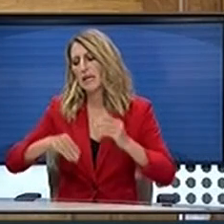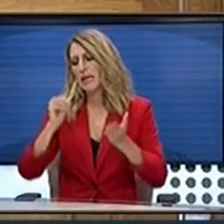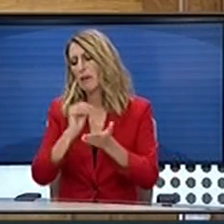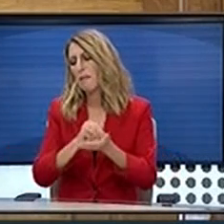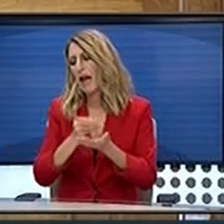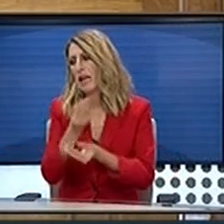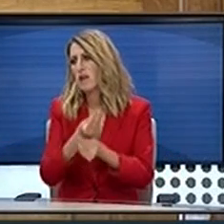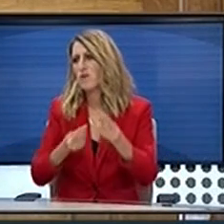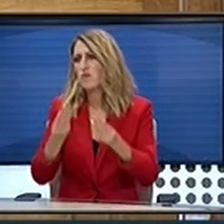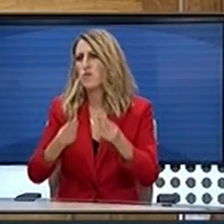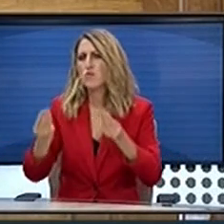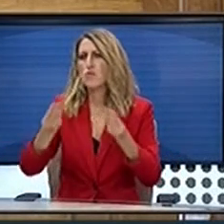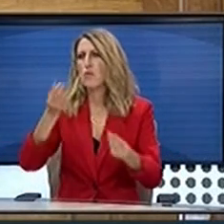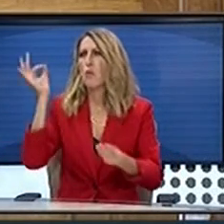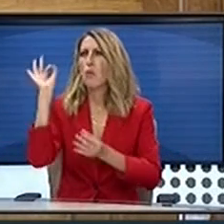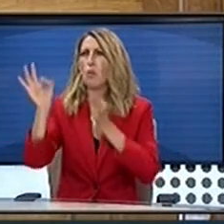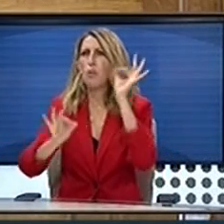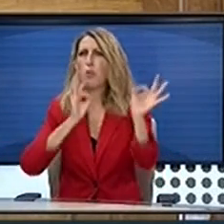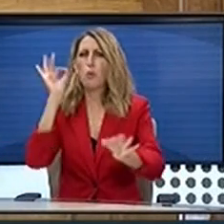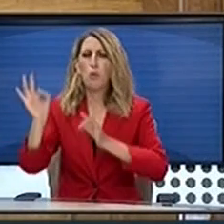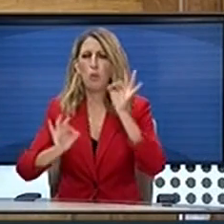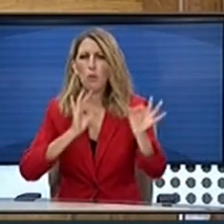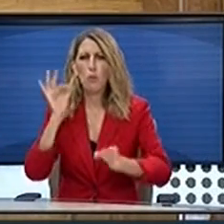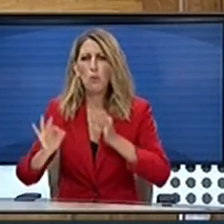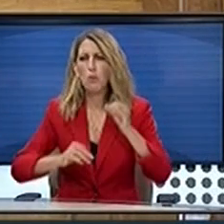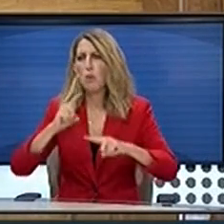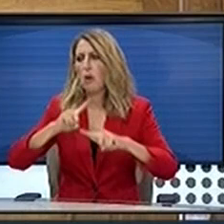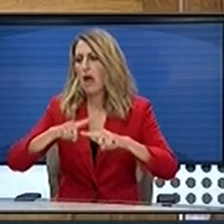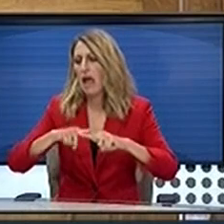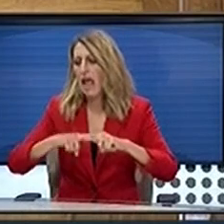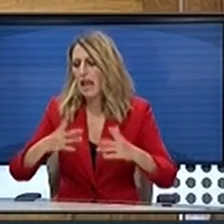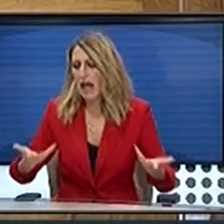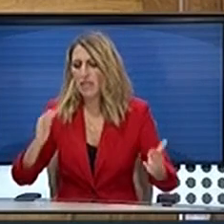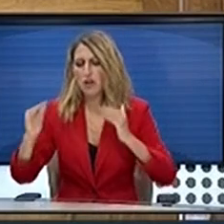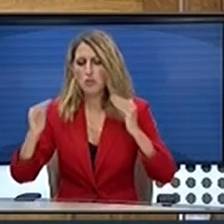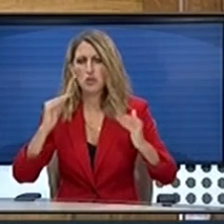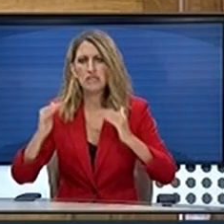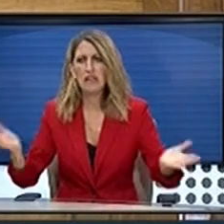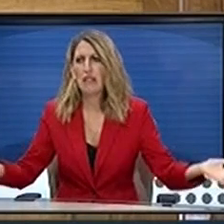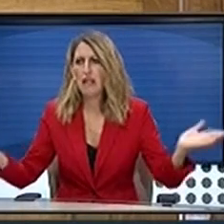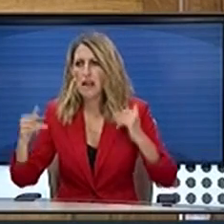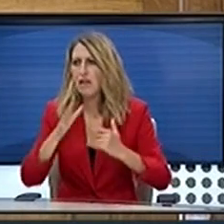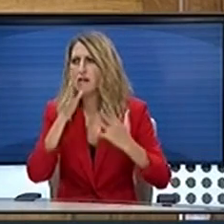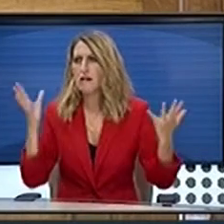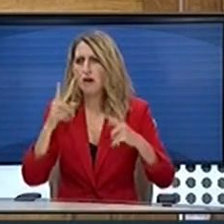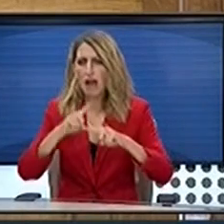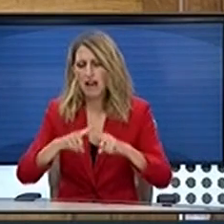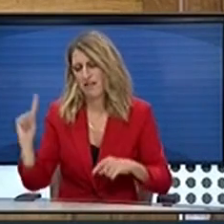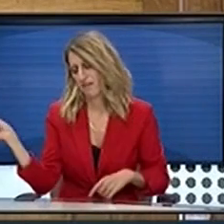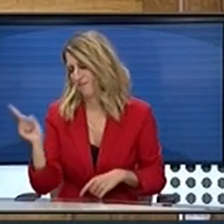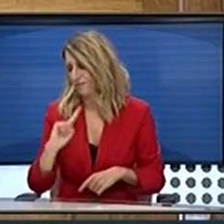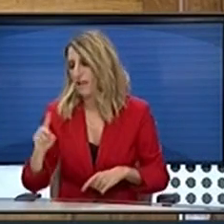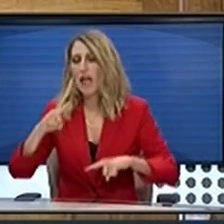ένα ξέφραγο αμπέλι κάποιων πρακτόρων που καταπατούν τα δικαιώματά μας. Η Ελλάδα είναι μια σύγχρονη